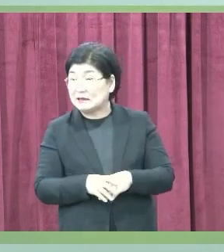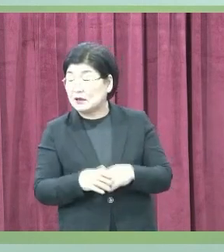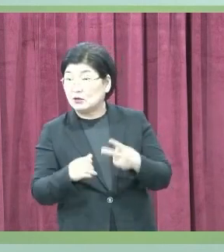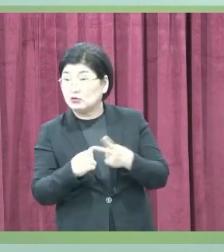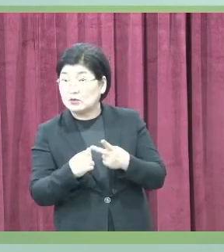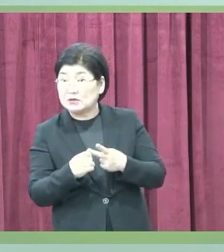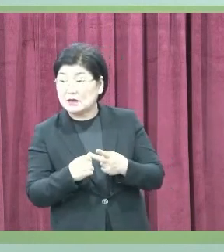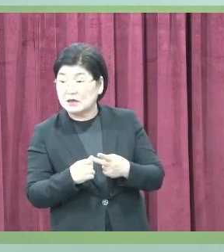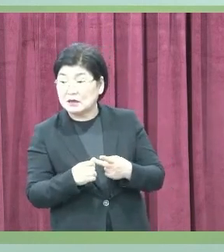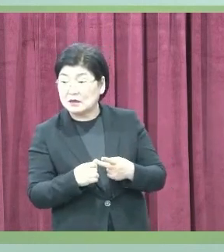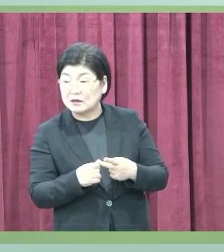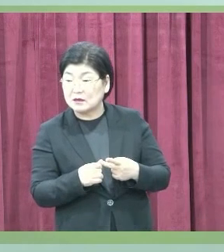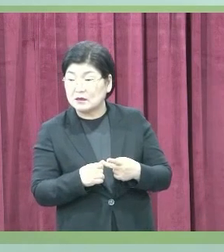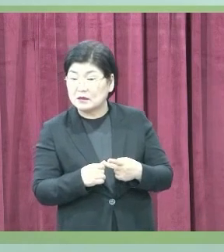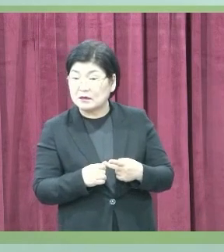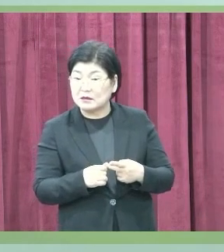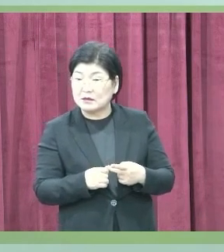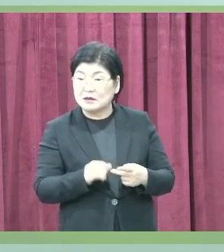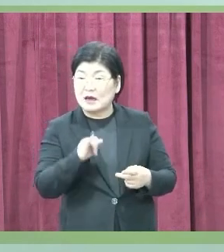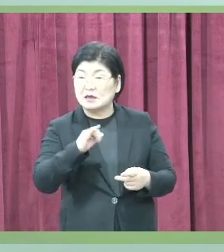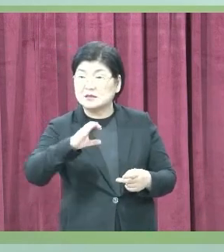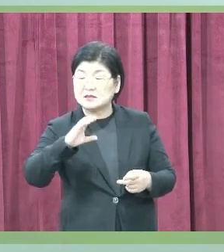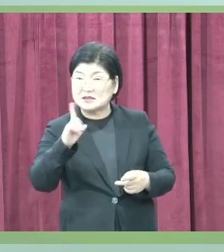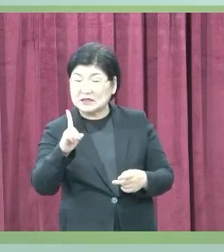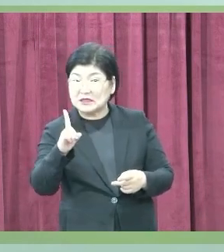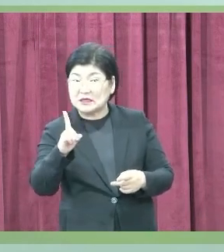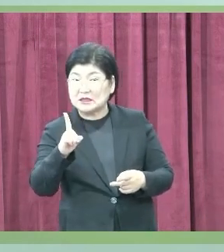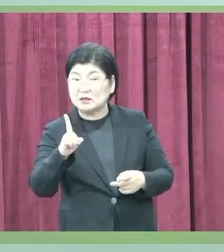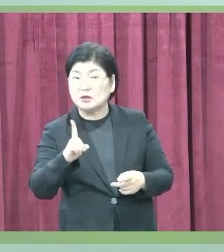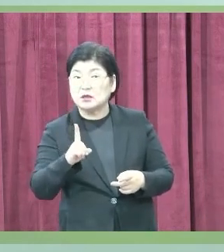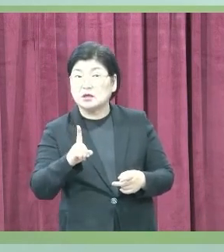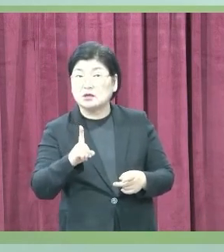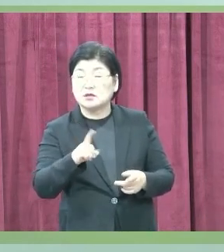번째는 비록 ICD-10 코드 기준으로 집계되었고